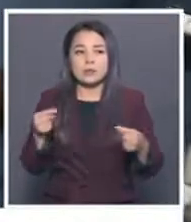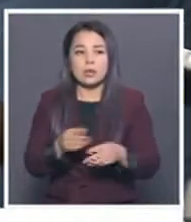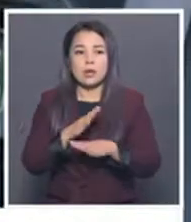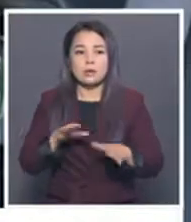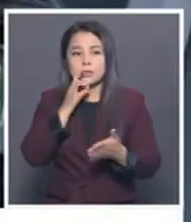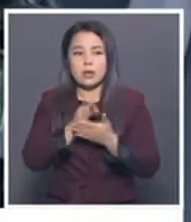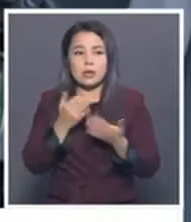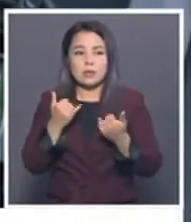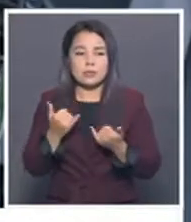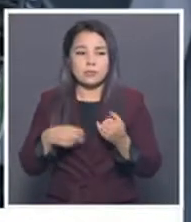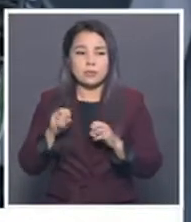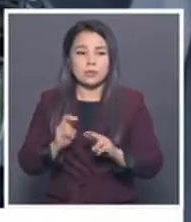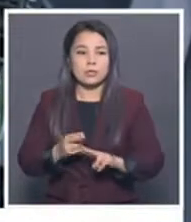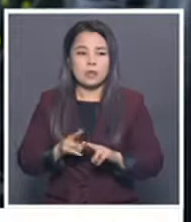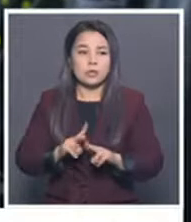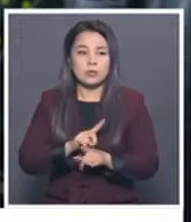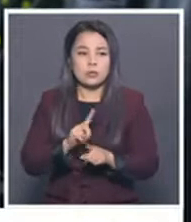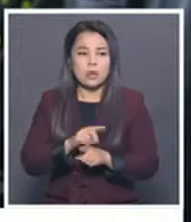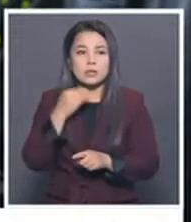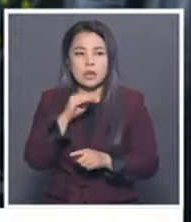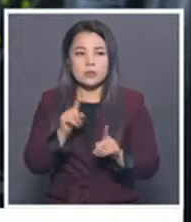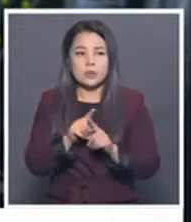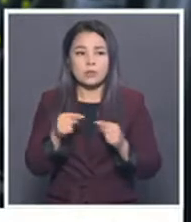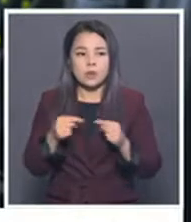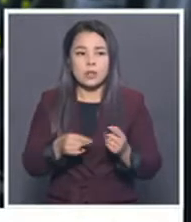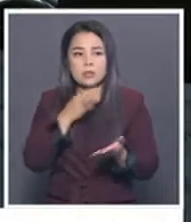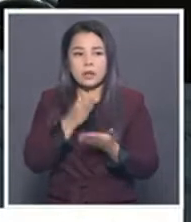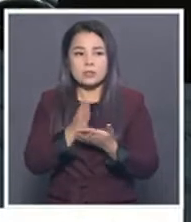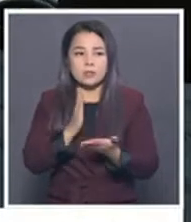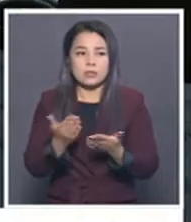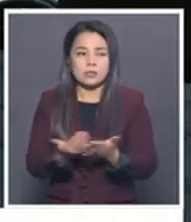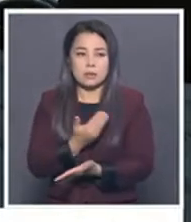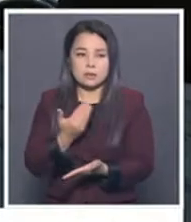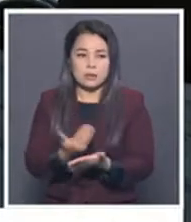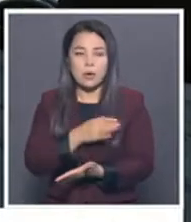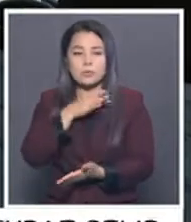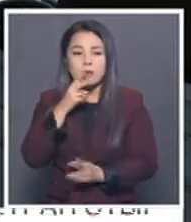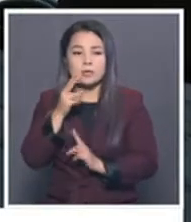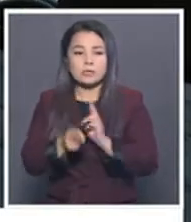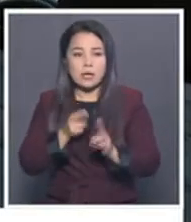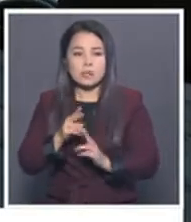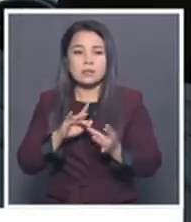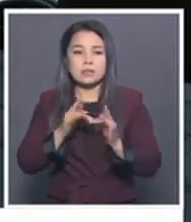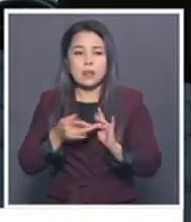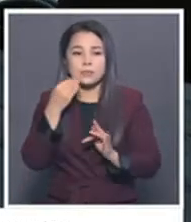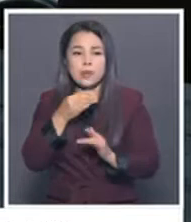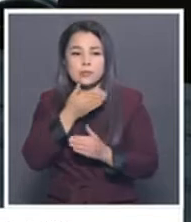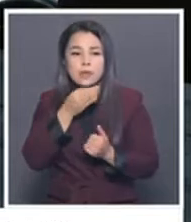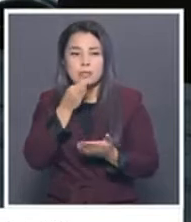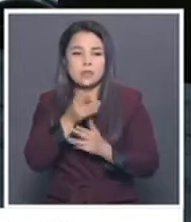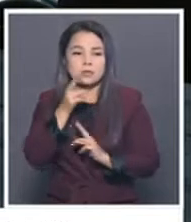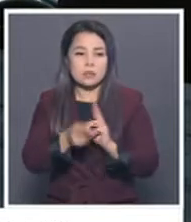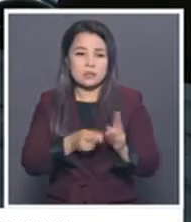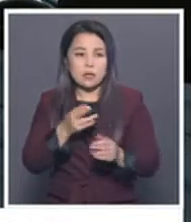жатады. Жылжымалы кешеннің артықшылығы да осы интернет сапасын дәлме-дәл көрсетеді. Қазір интернеттің сапасына қатысты шағым